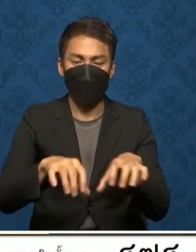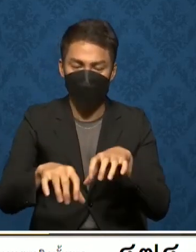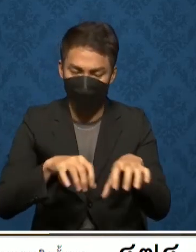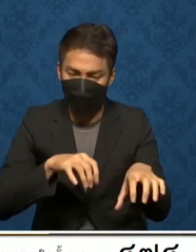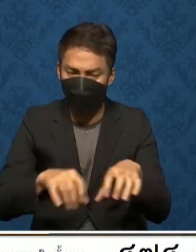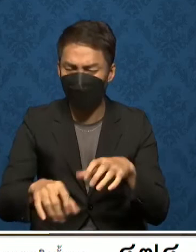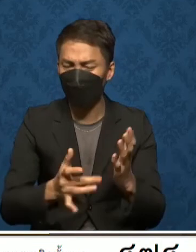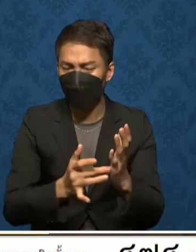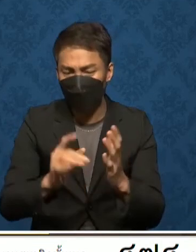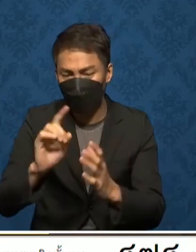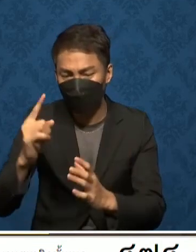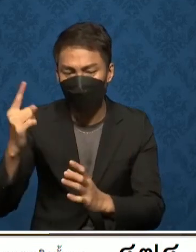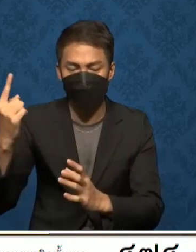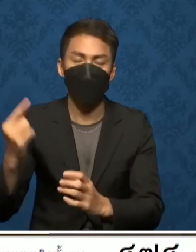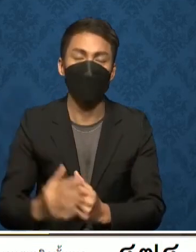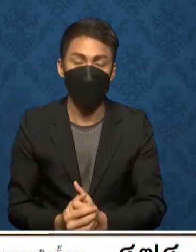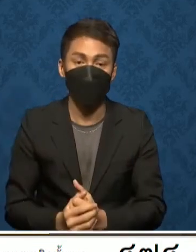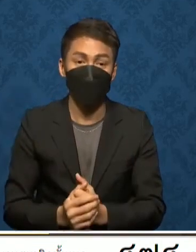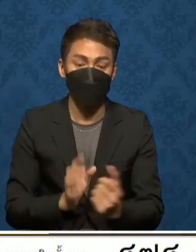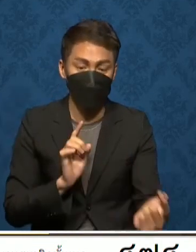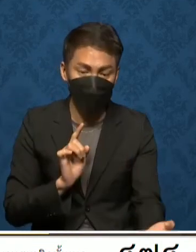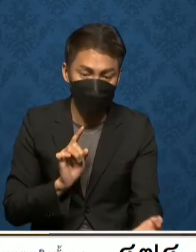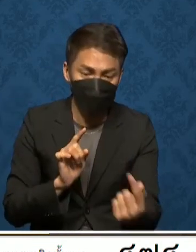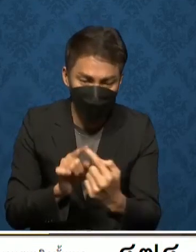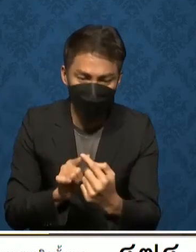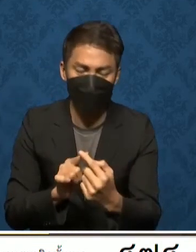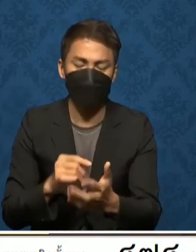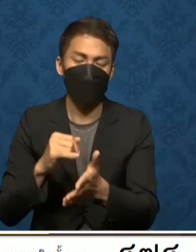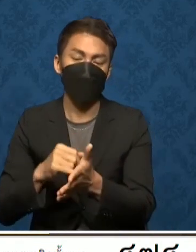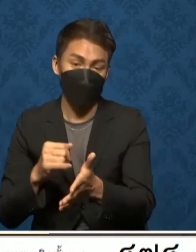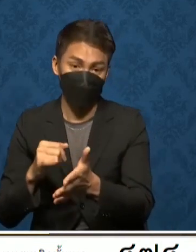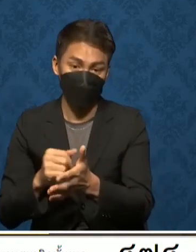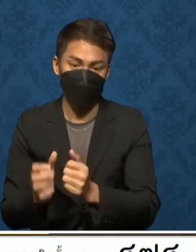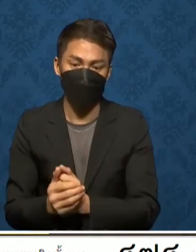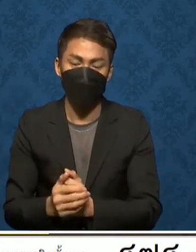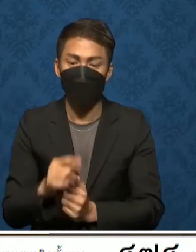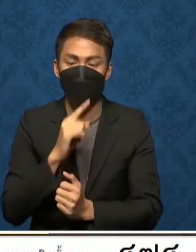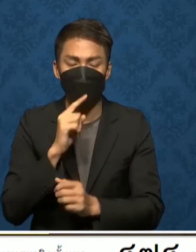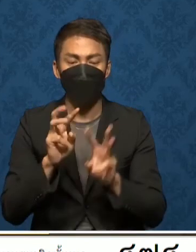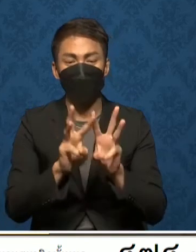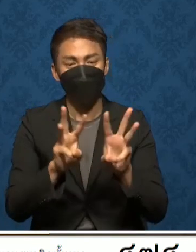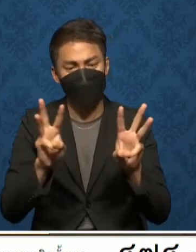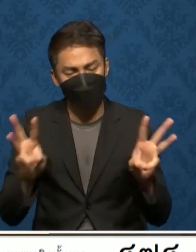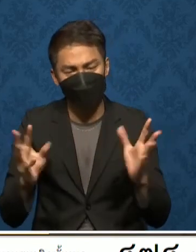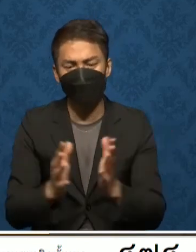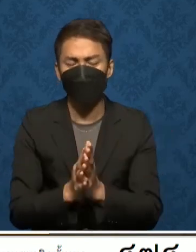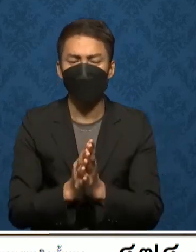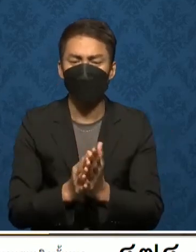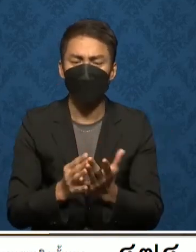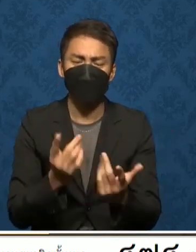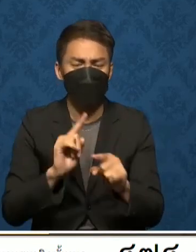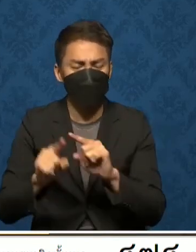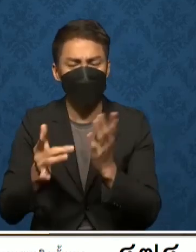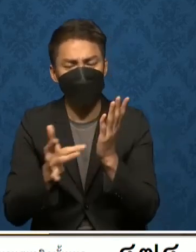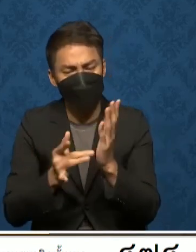ใหม่นะครับในการเข้าถึงกองทุนได้ง่ายขึ้นไม่ว่าจะใช้โซเชียลมีเดียที่การใช้ต่างๆซึ่งระบบ